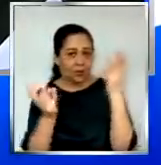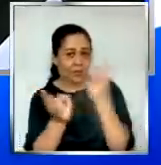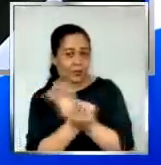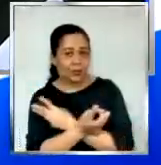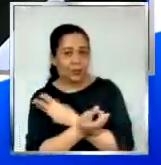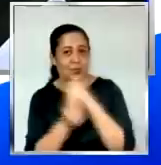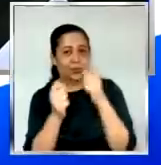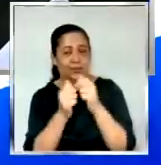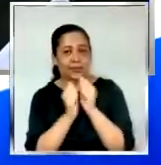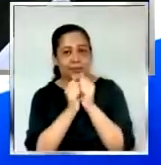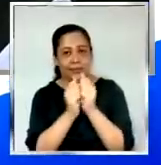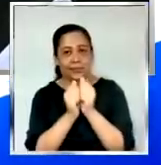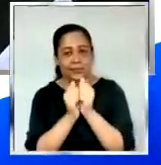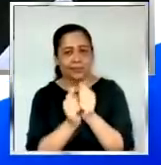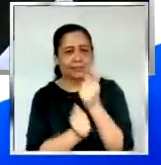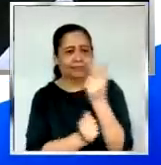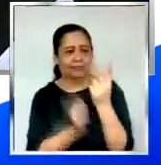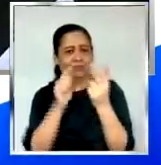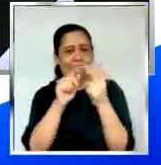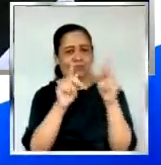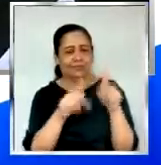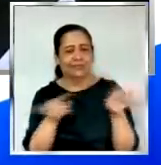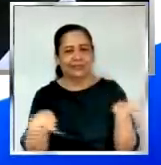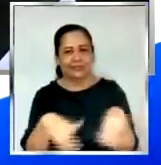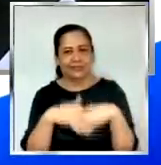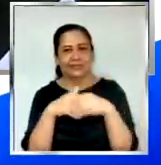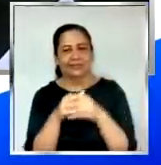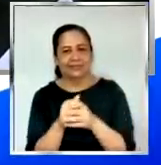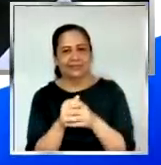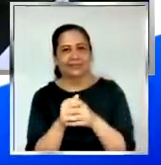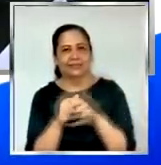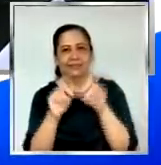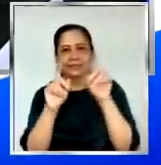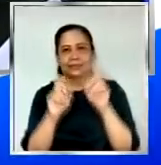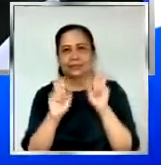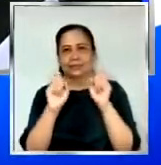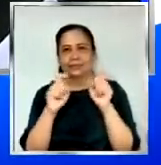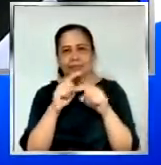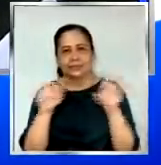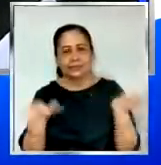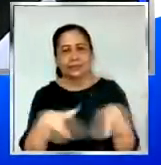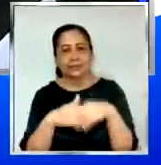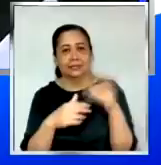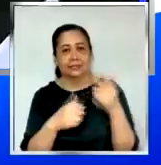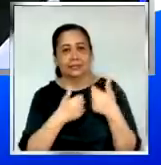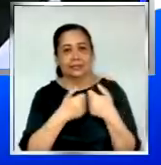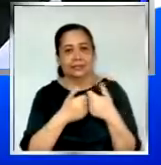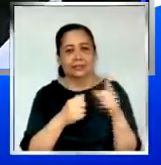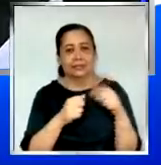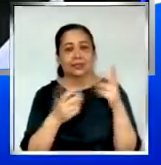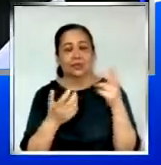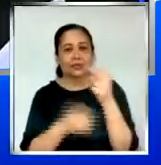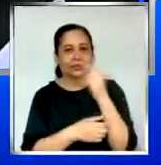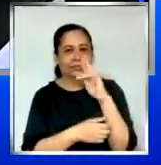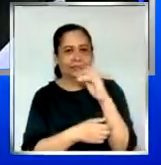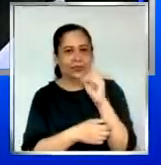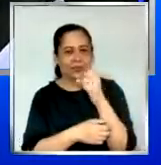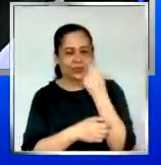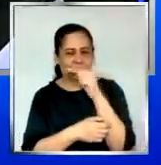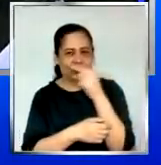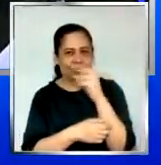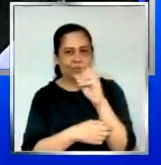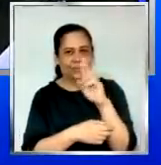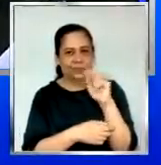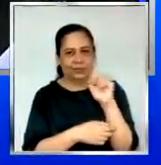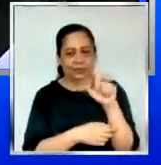pagsasama ng dalawang taong ikinakasal. Nasubok agad yan ng ikasalang isang magkasintahan sa Negros Oriental. At para matuloy